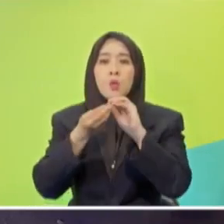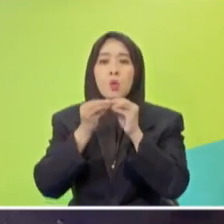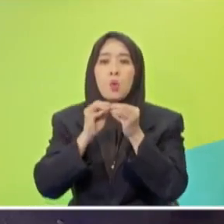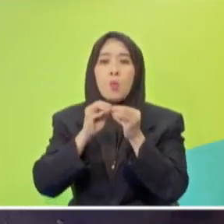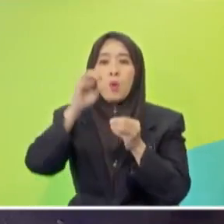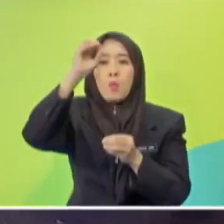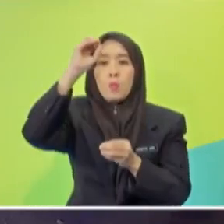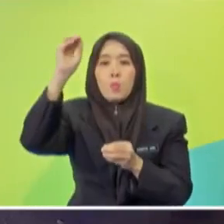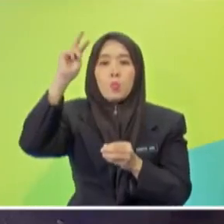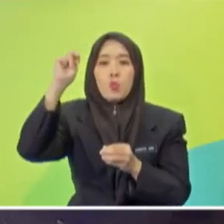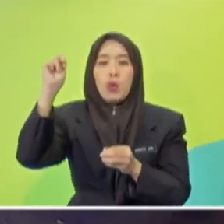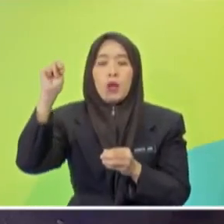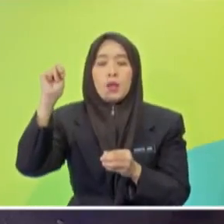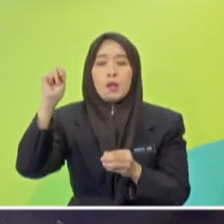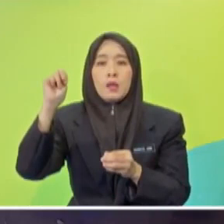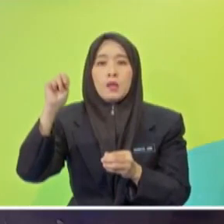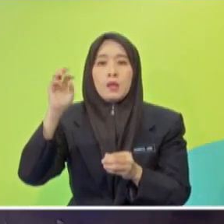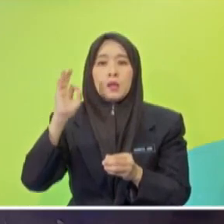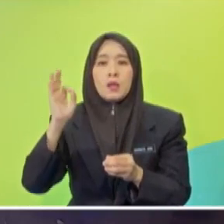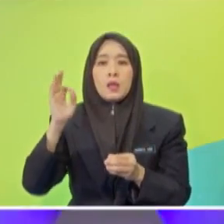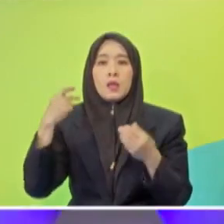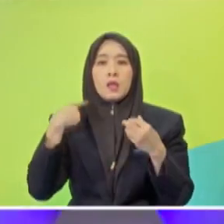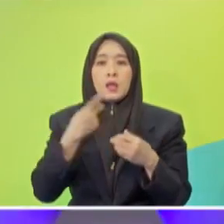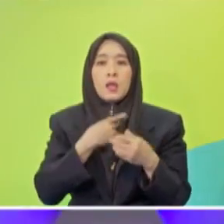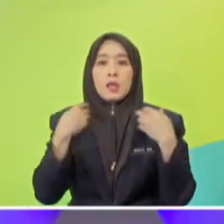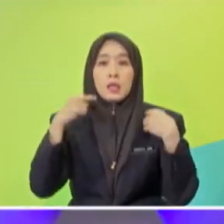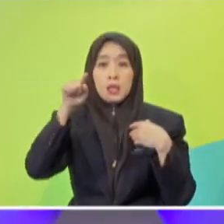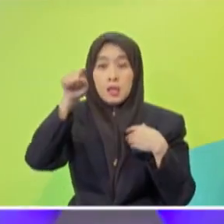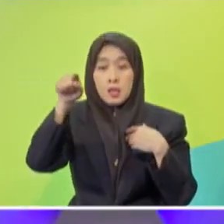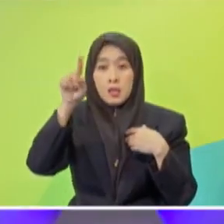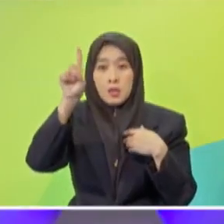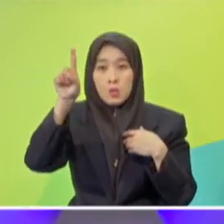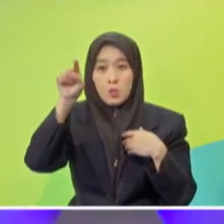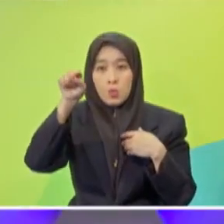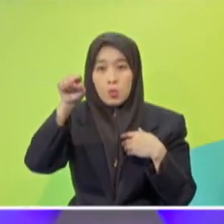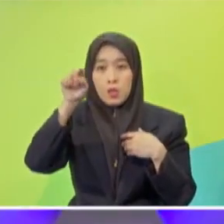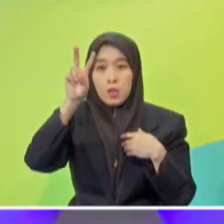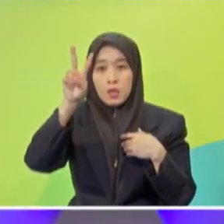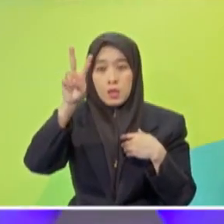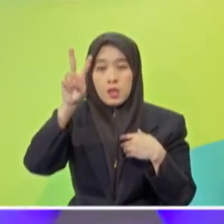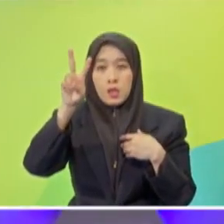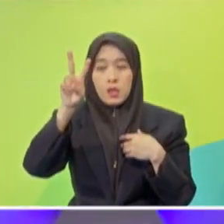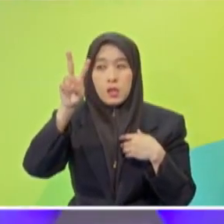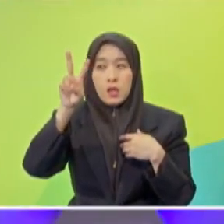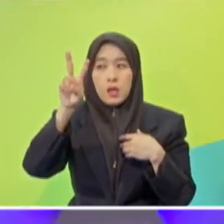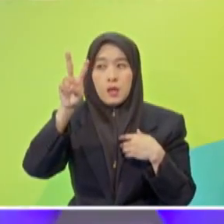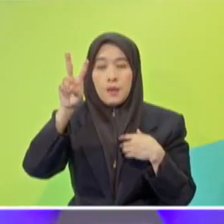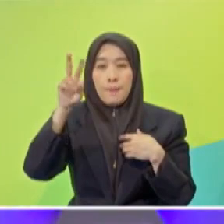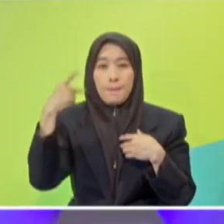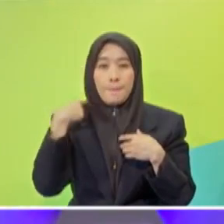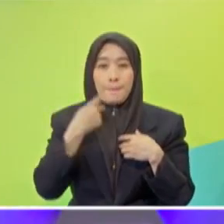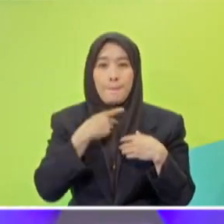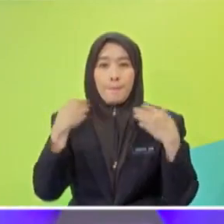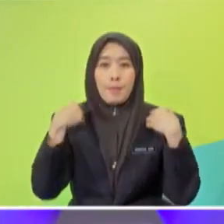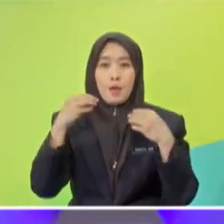Oke sudah dekat sini kita ada titik so satu dua titik jadi kita kenal nampak bisa titik dekat sini sebab kita ada lomba